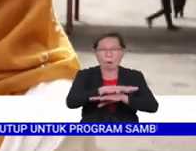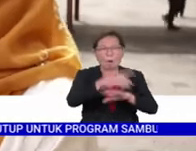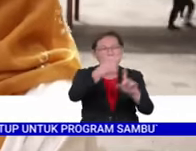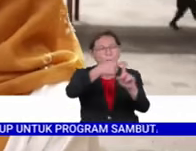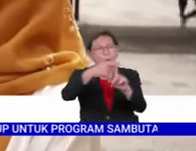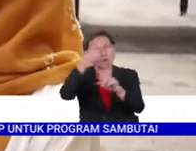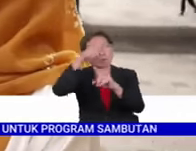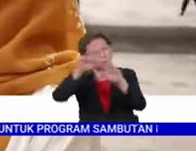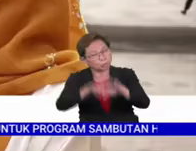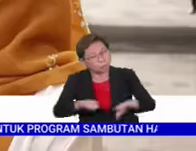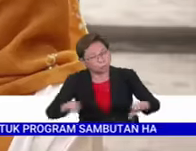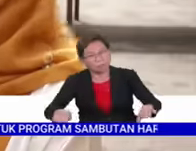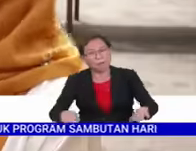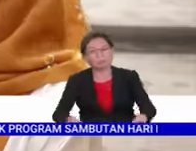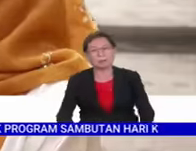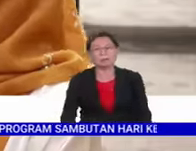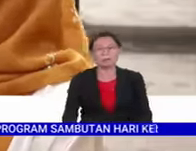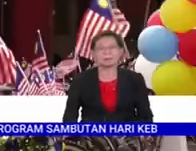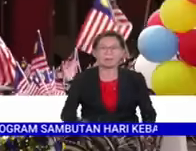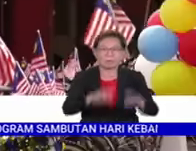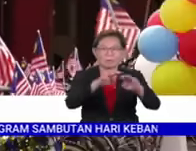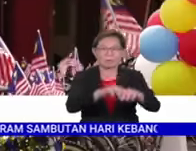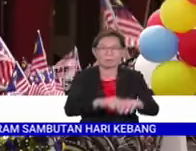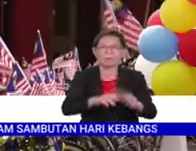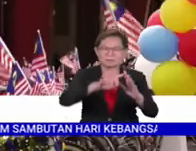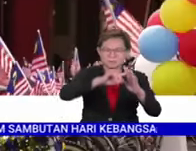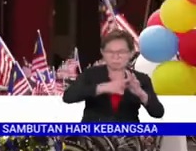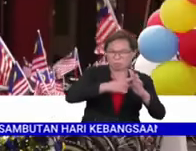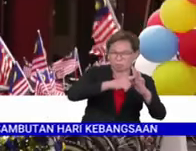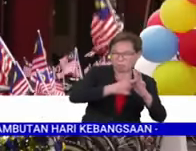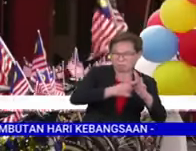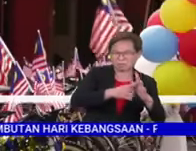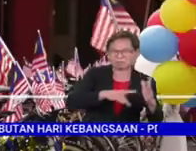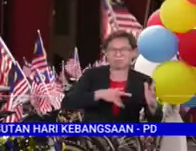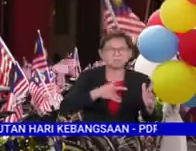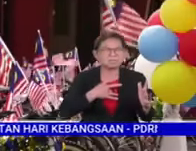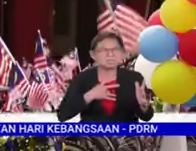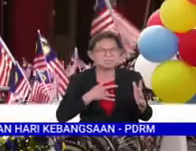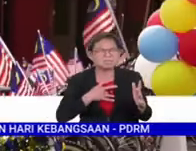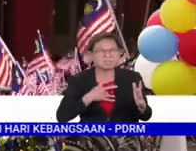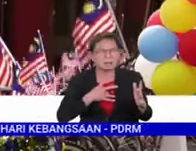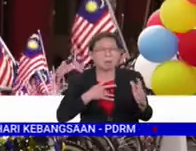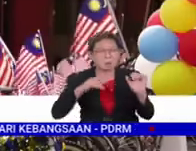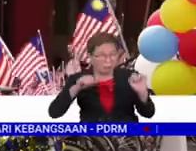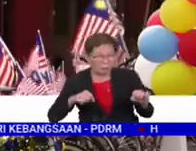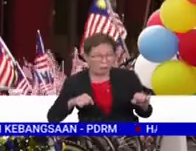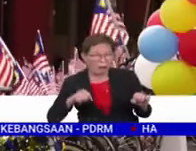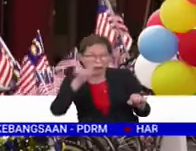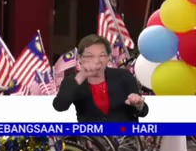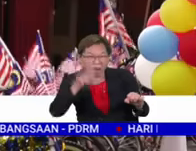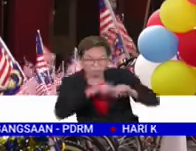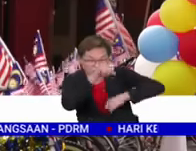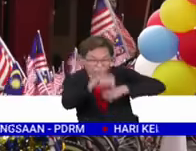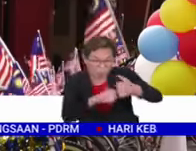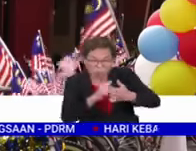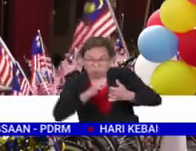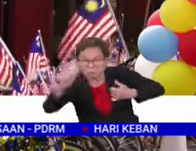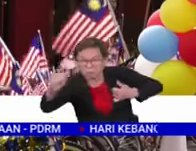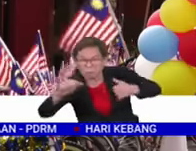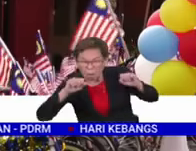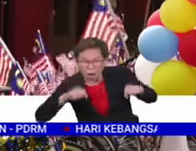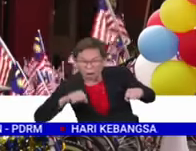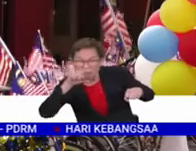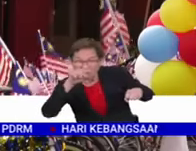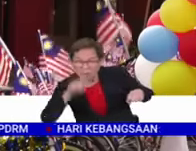buat anak-anak ataupun murid-murid yang menyertai. Pada mulanya saya rasa macam boleh ke budak-budak ni nak kayuh sebab jauh kan? Dan